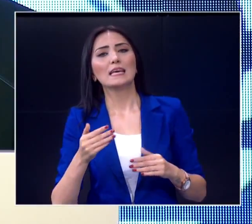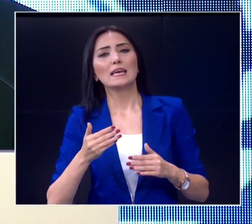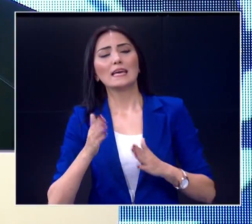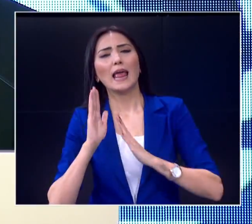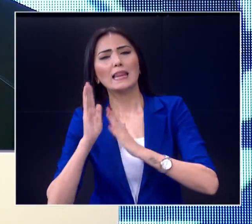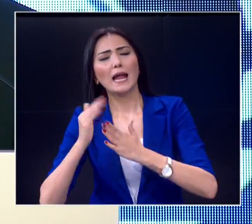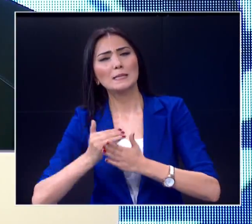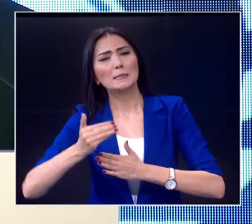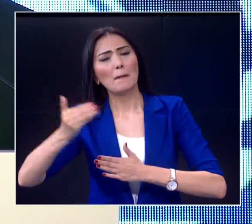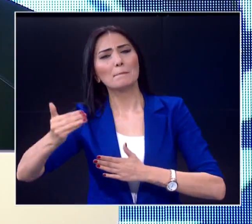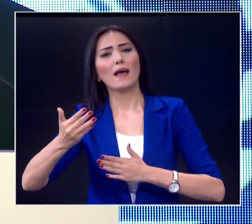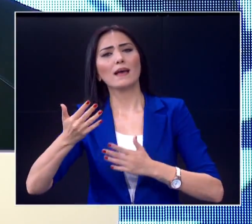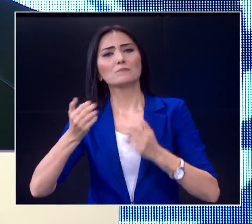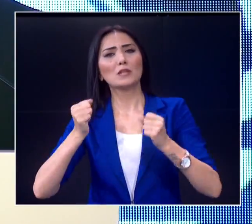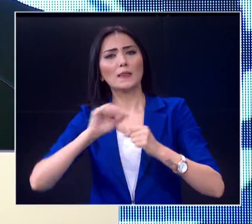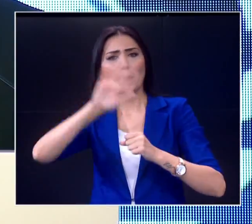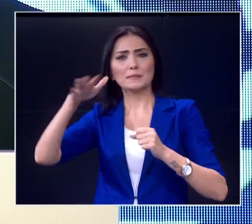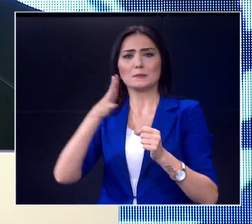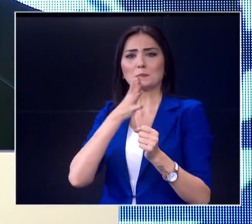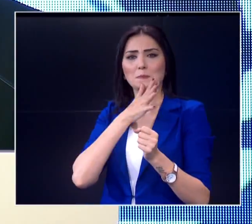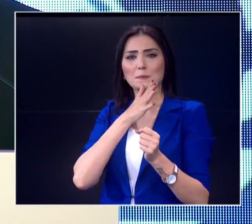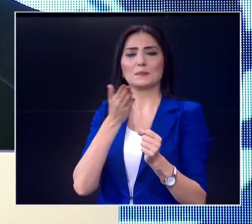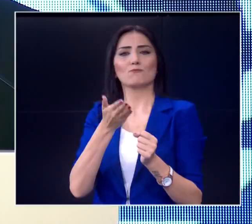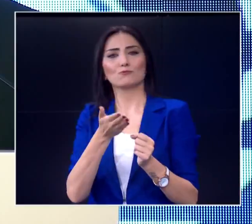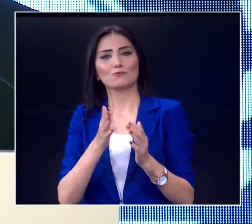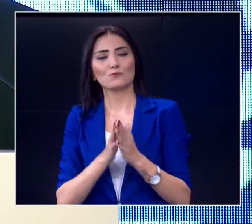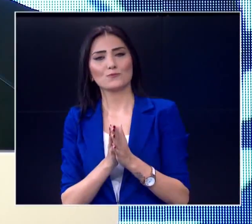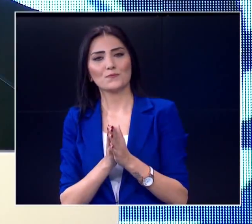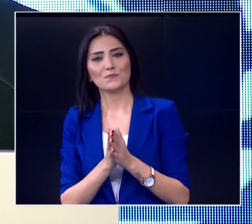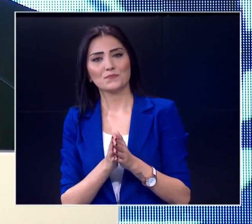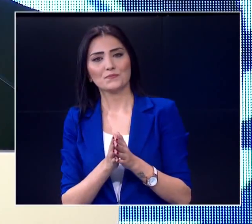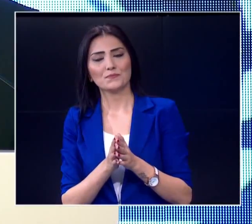ilerleme sağladığını hepiniz biliyorsunuz.